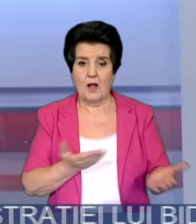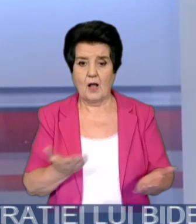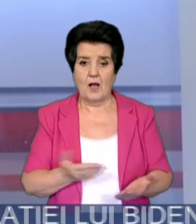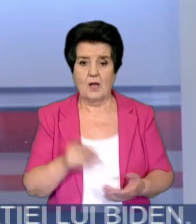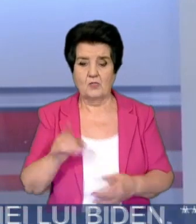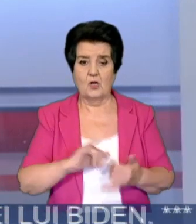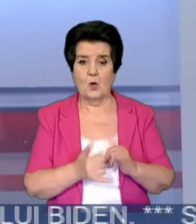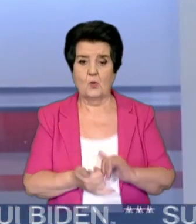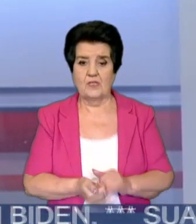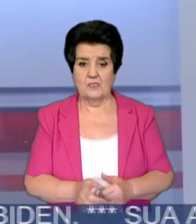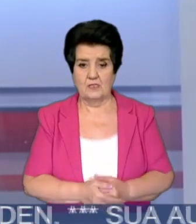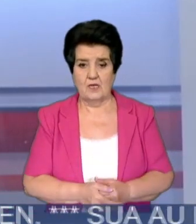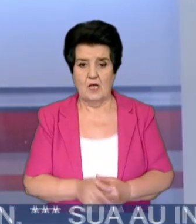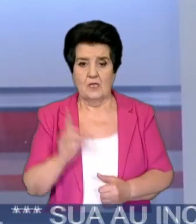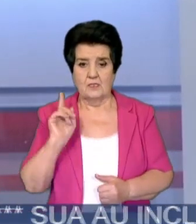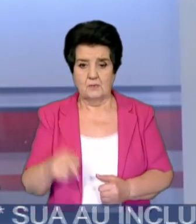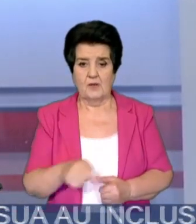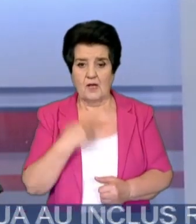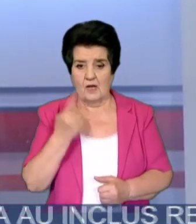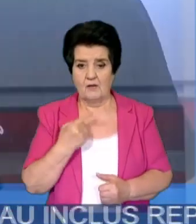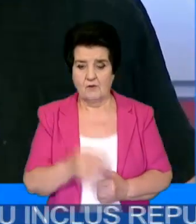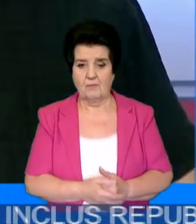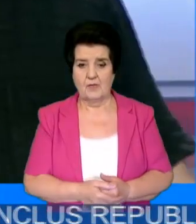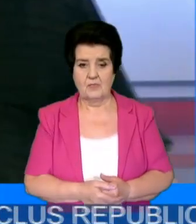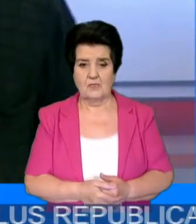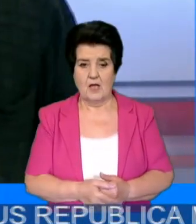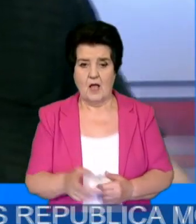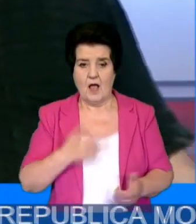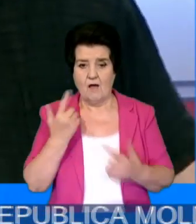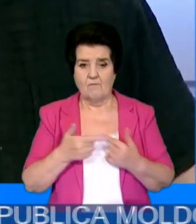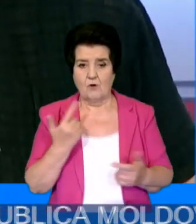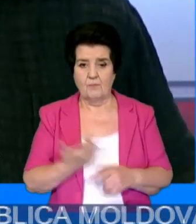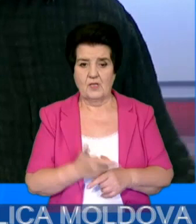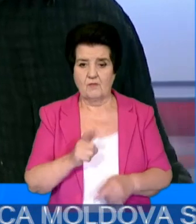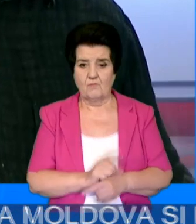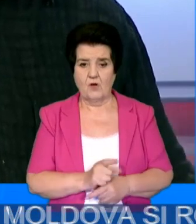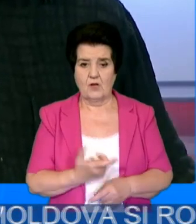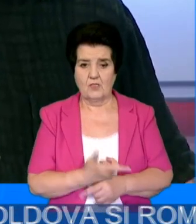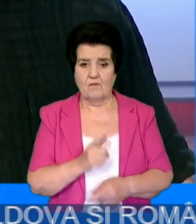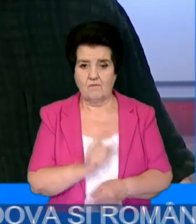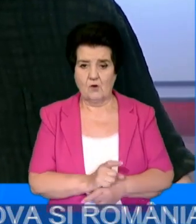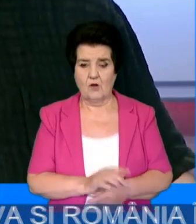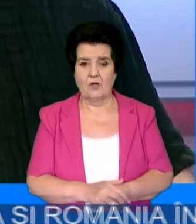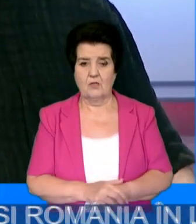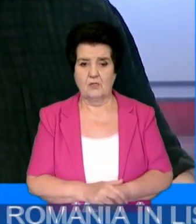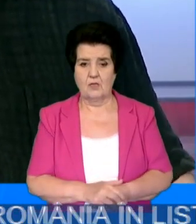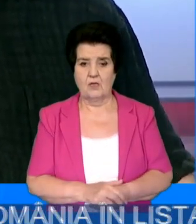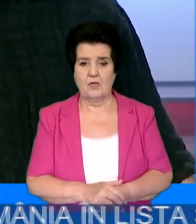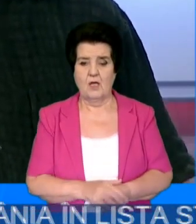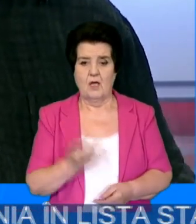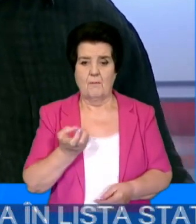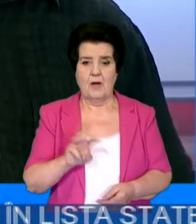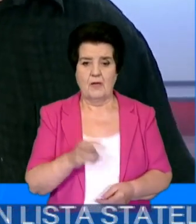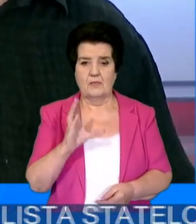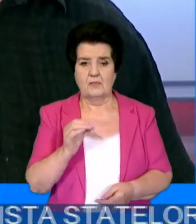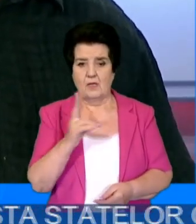acele condiționalități despre care tot să... A vorbit, da, foarte subtil, foarte așa, doamna, da, președinte Maia Sandu. Da, că